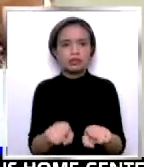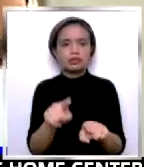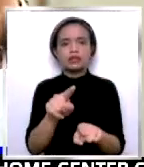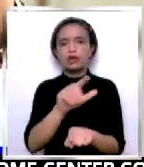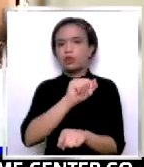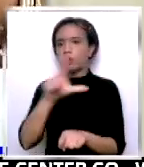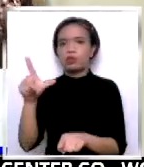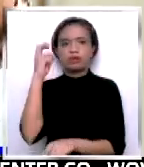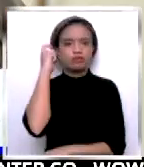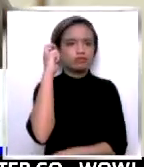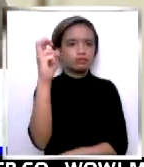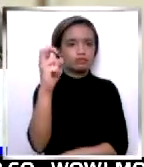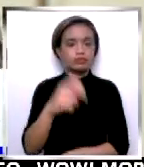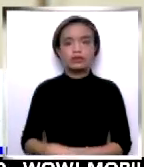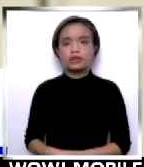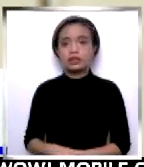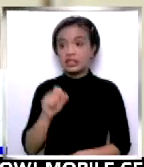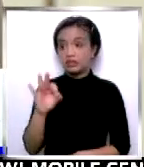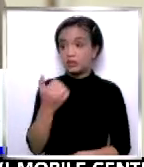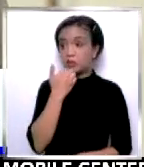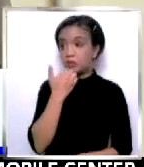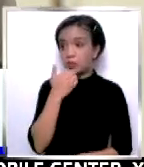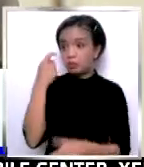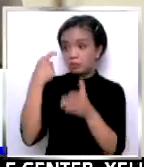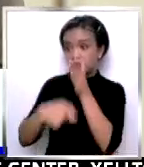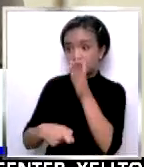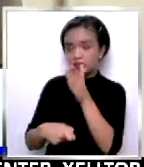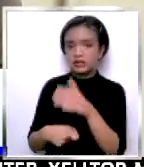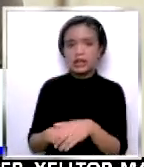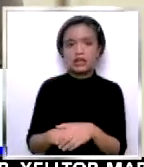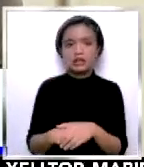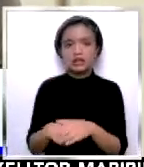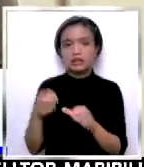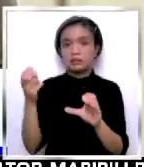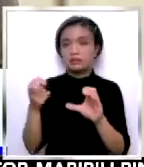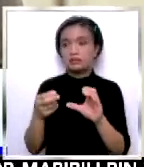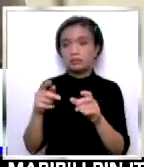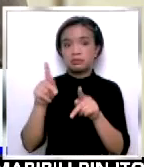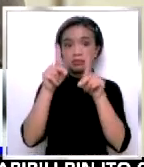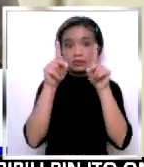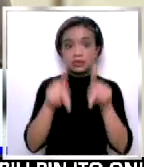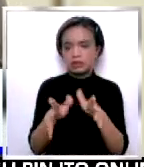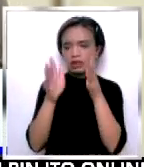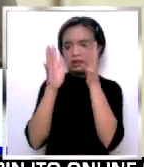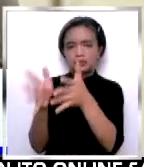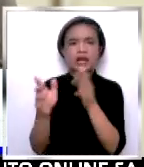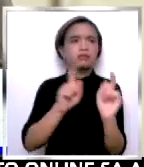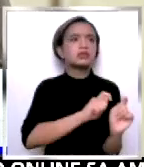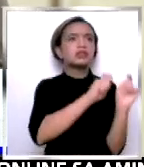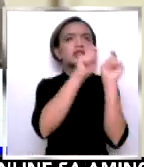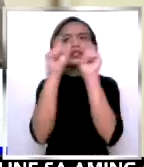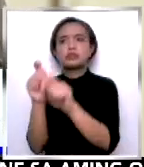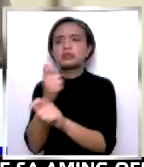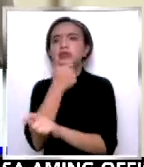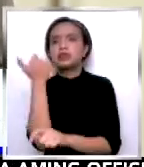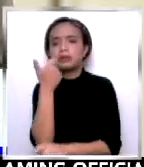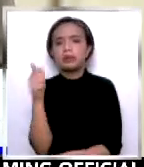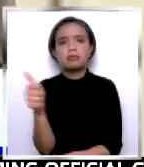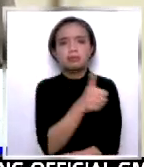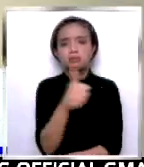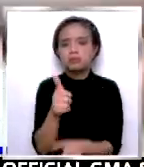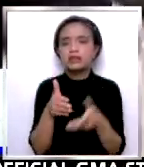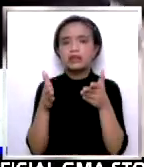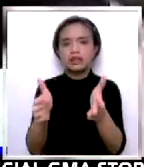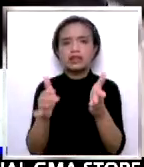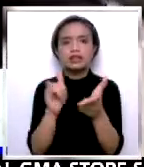nagkamali ka dun sa presyo mo, iiwanan ka ng pasahero mo, they will transfer sa ibang mode of transportation at it becomes self-defeating